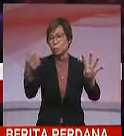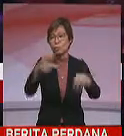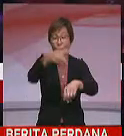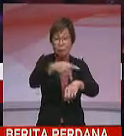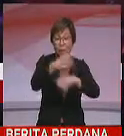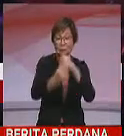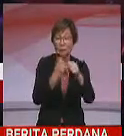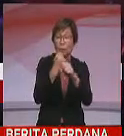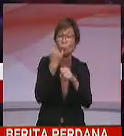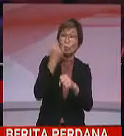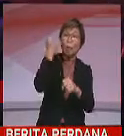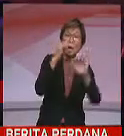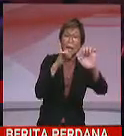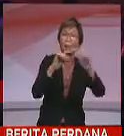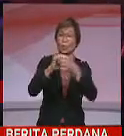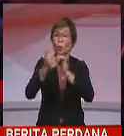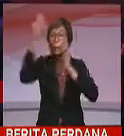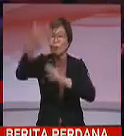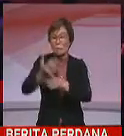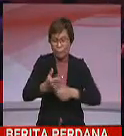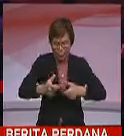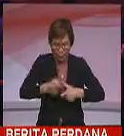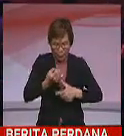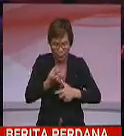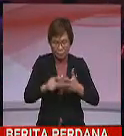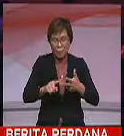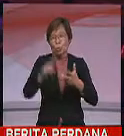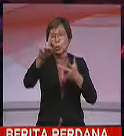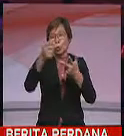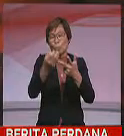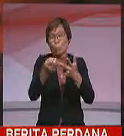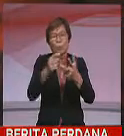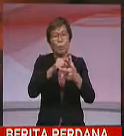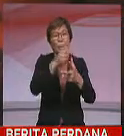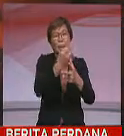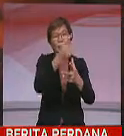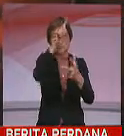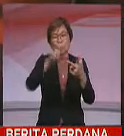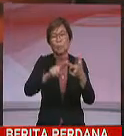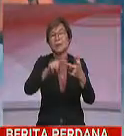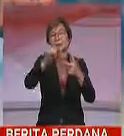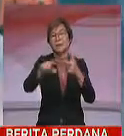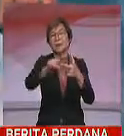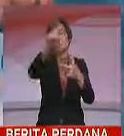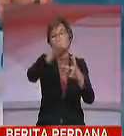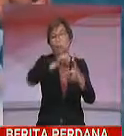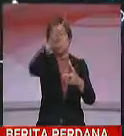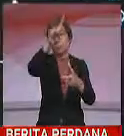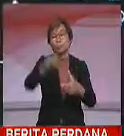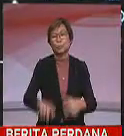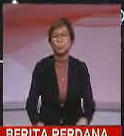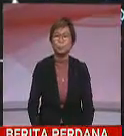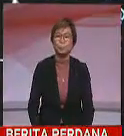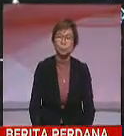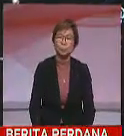tahun lalu kontingjen e sukan negara berjaya meraih satu ping emas dan Gangsa masing-masing menerusi heartstone dan mobile Legends Bangbang